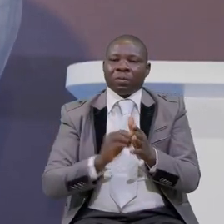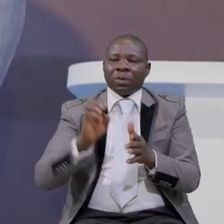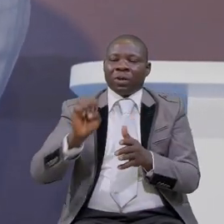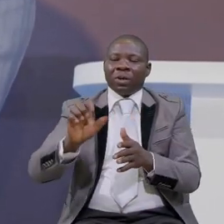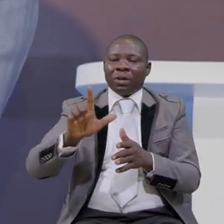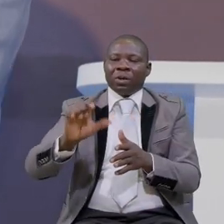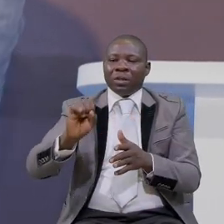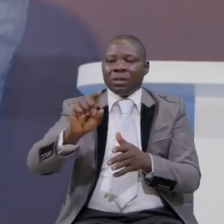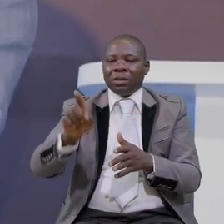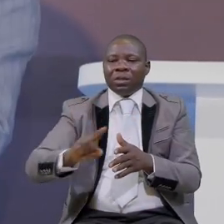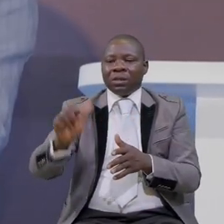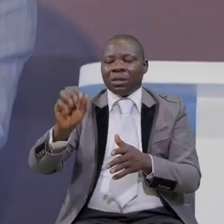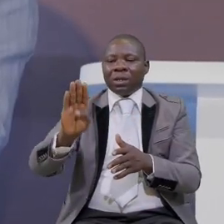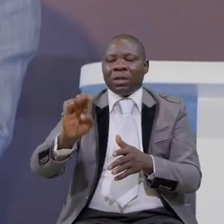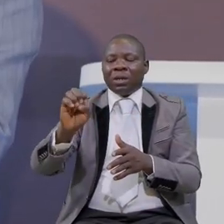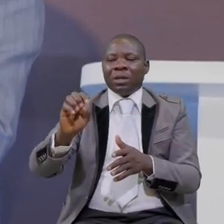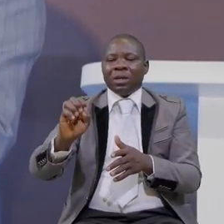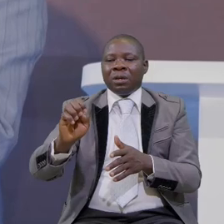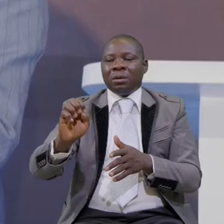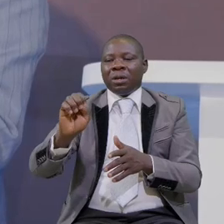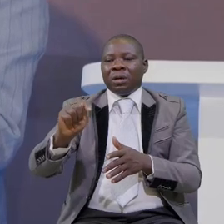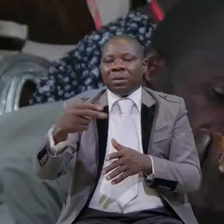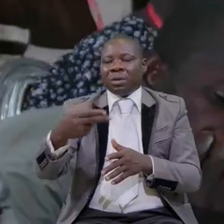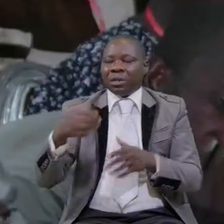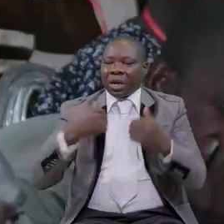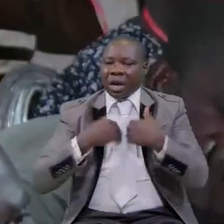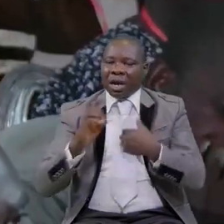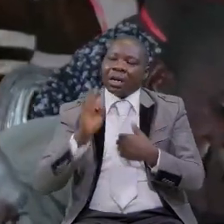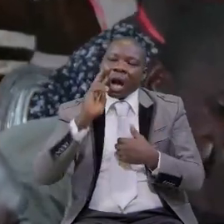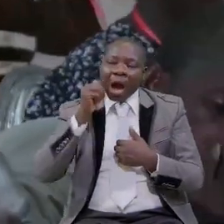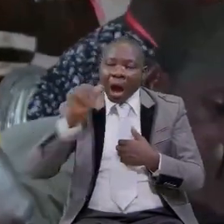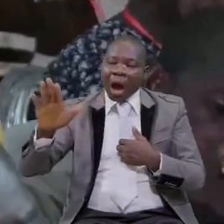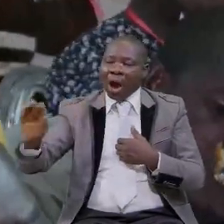Élisabeth avait pour elle, tu auras pour toi.